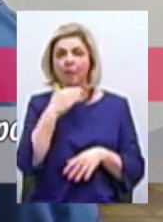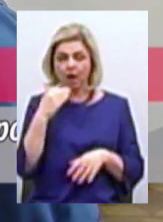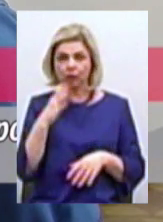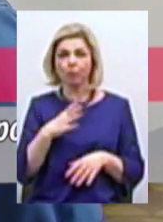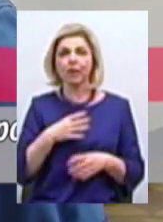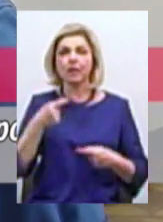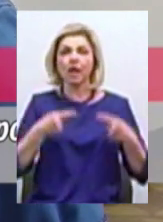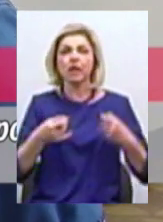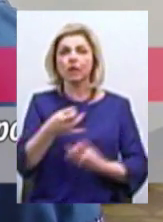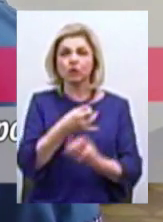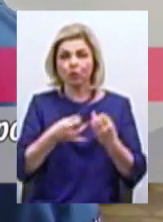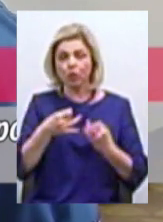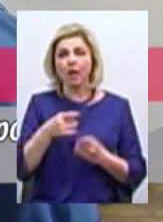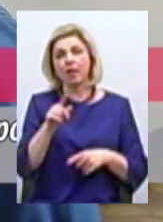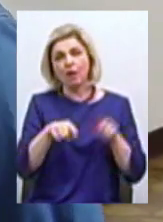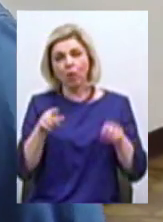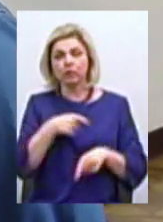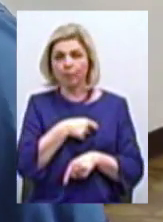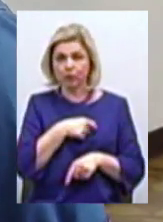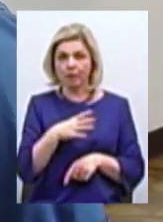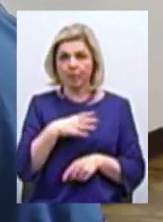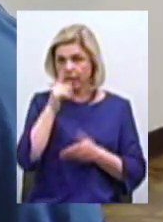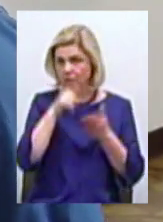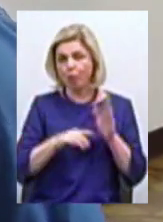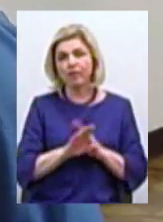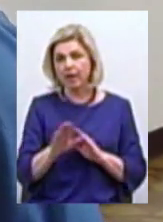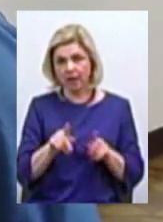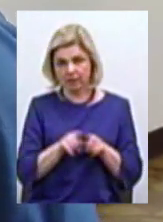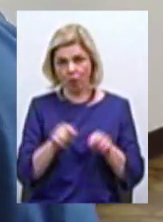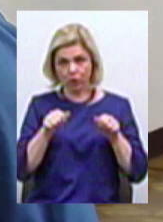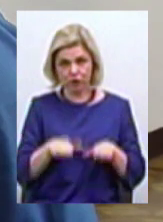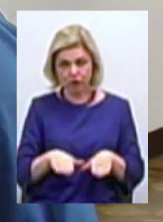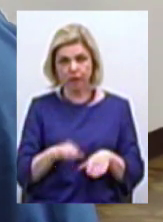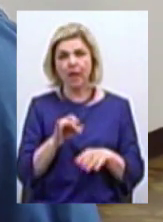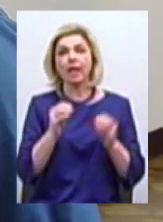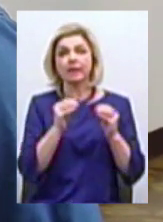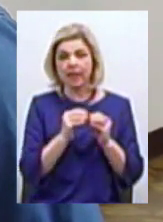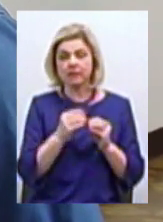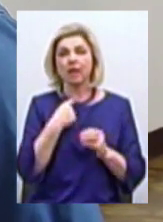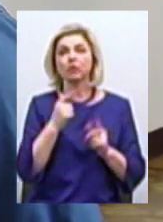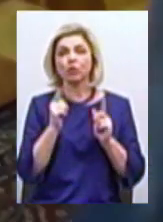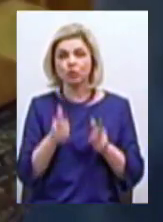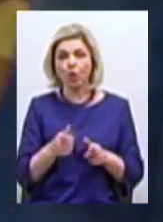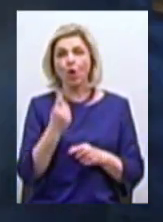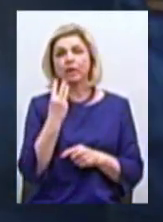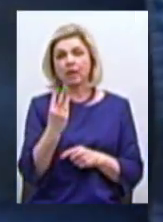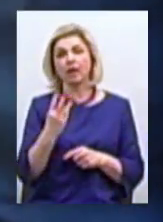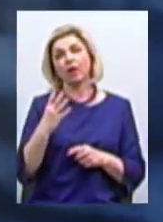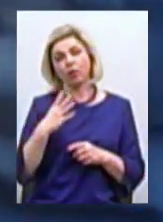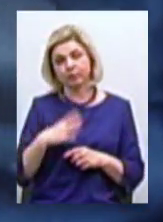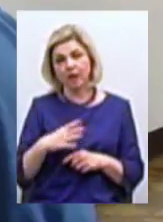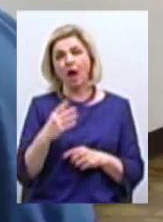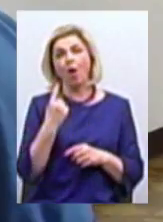деякі депутати були не впевнені в цьому всьому, але загальним складом з 14 депутатів 10 проголосувало за, троє отрималося, один був відсутній. Якщо